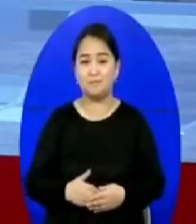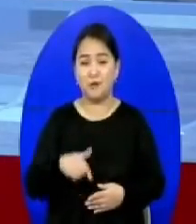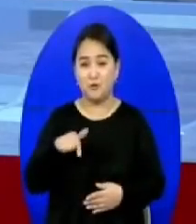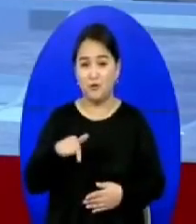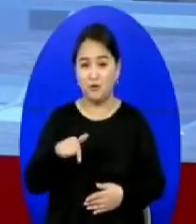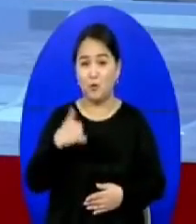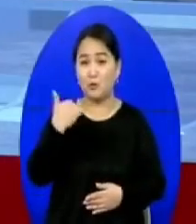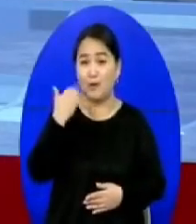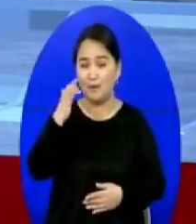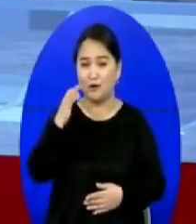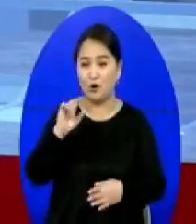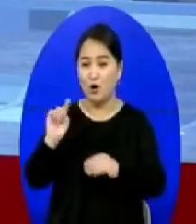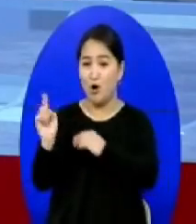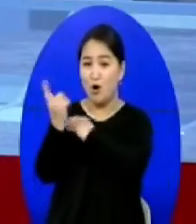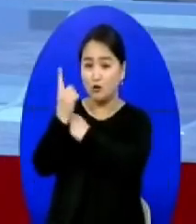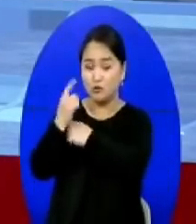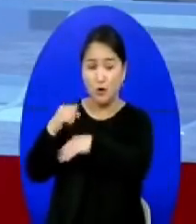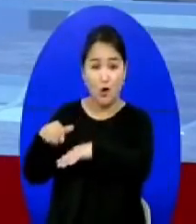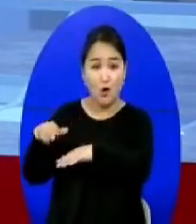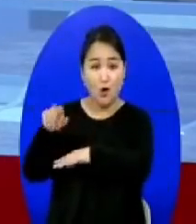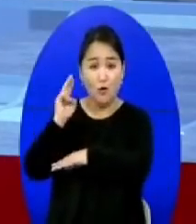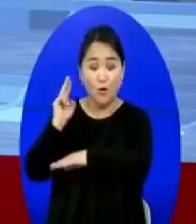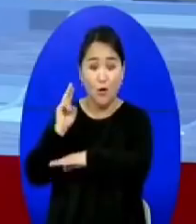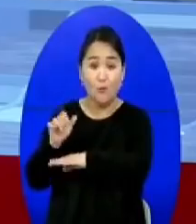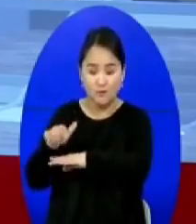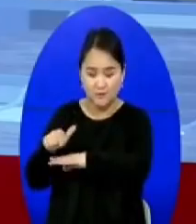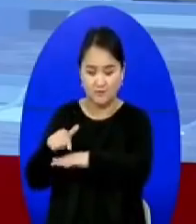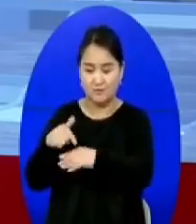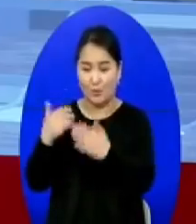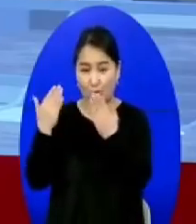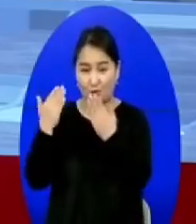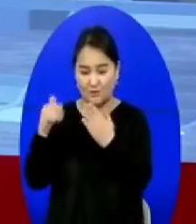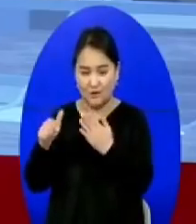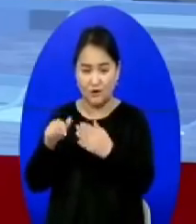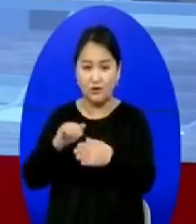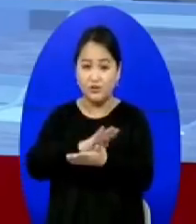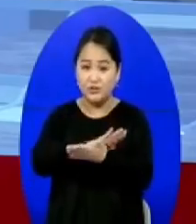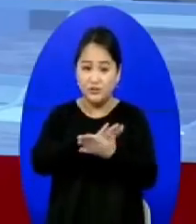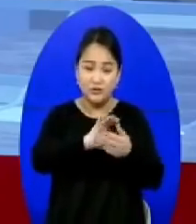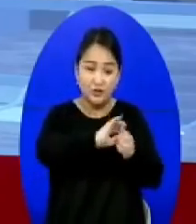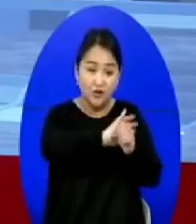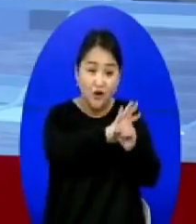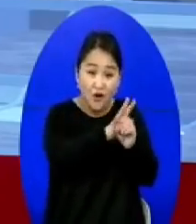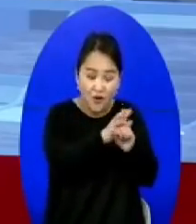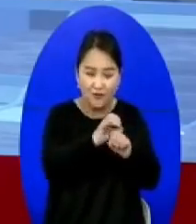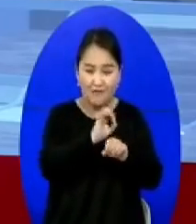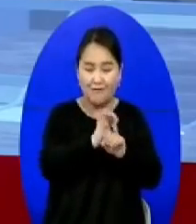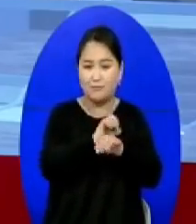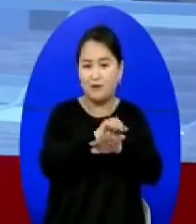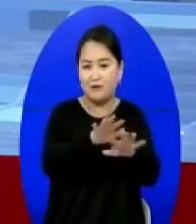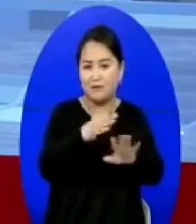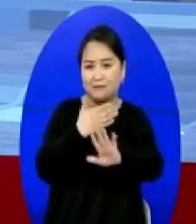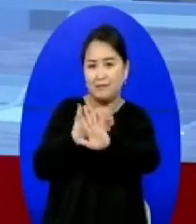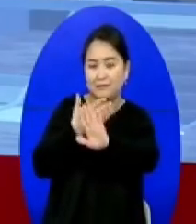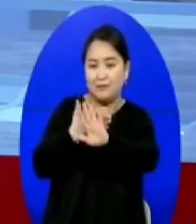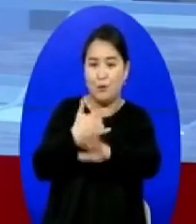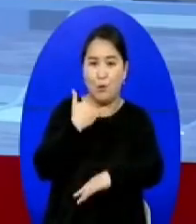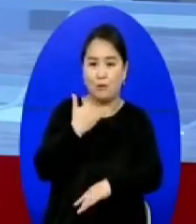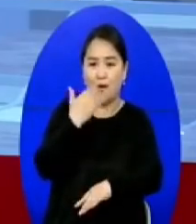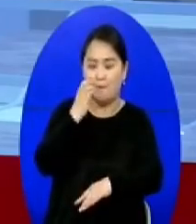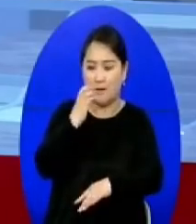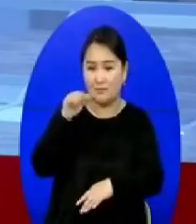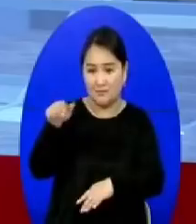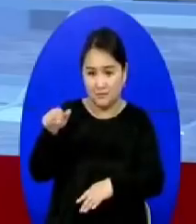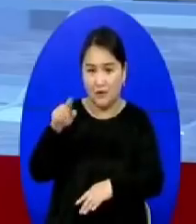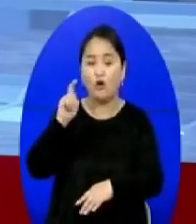Өнөөдөр нийслэлийн онцгой хэмжээний өргөдгсөн хуралдаан болж цагийн зарим асуудлыг хилэлцлээ. Шин төрлийн коронавирусын халдвараас урьдчилан сэргийлэхин тулд нийслэл хотод тээврийн хэрэгслийн